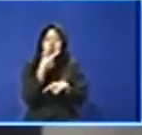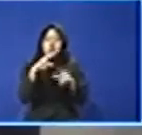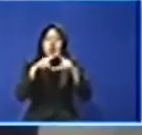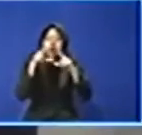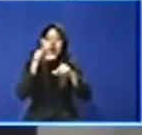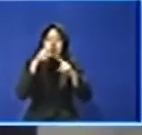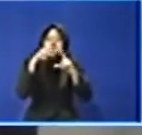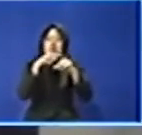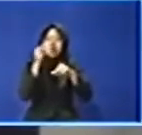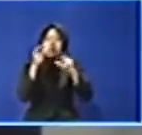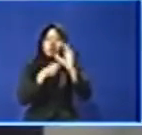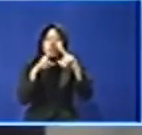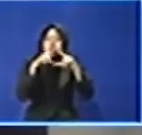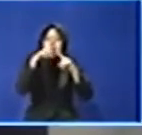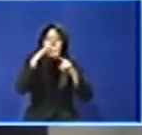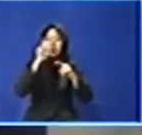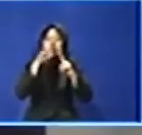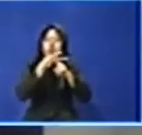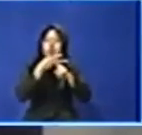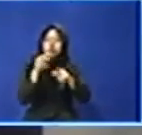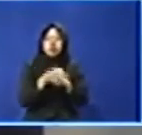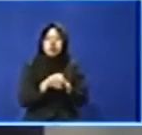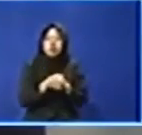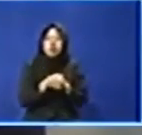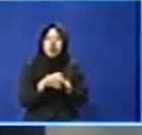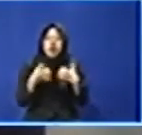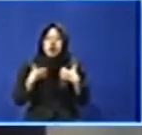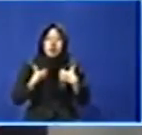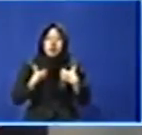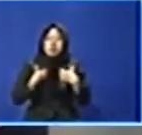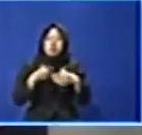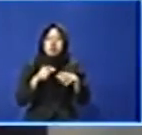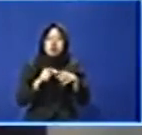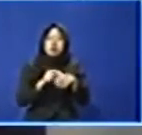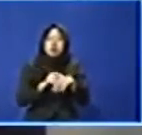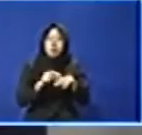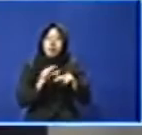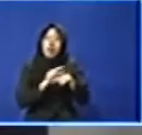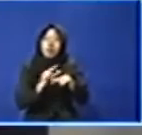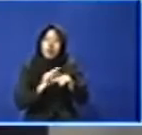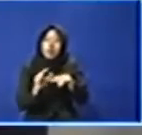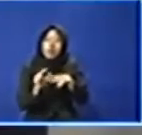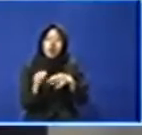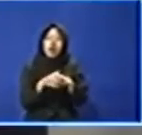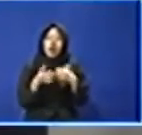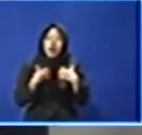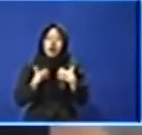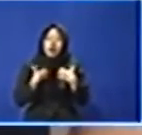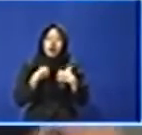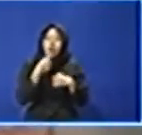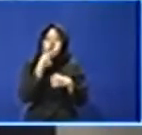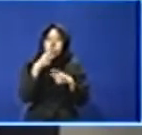sehingga dengan adanya sertifikasi pelatihan yang telah mereka lakukan melalui pengobatan portal batin